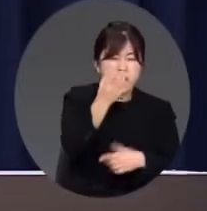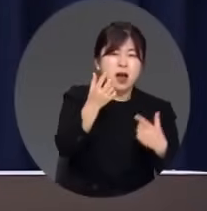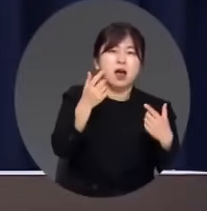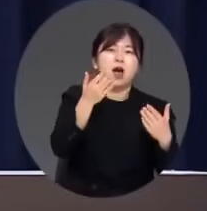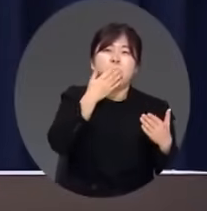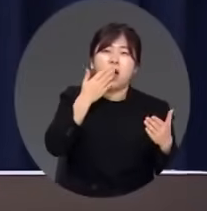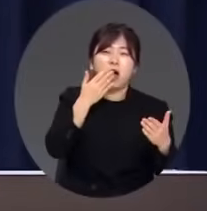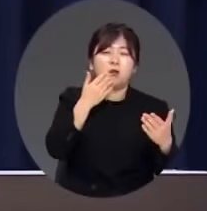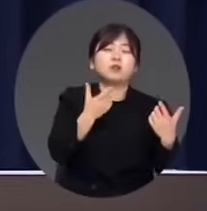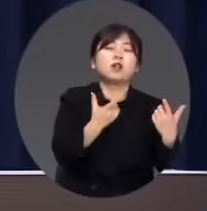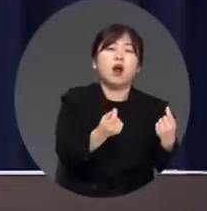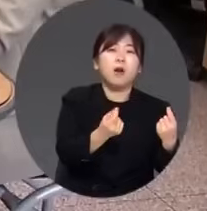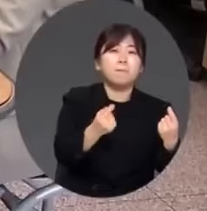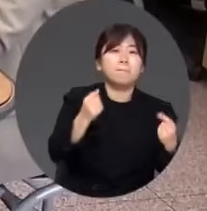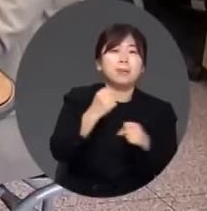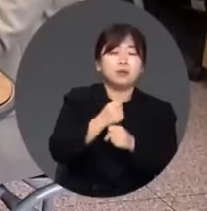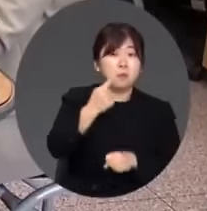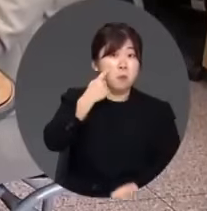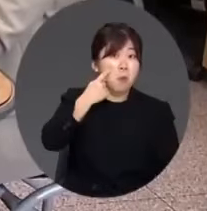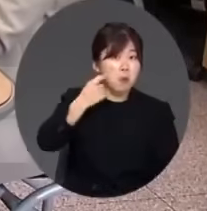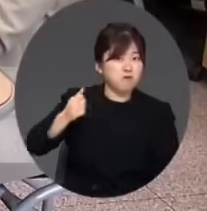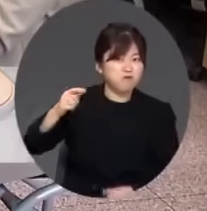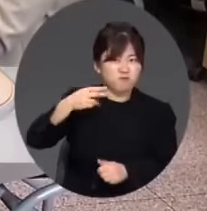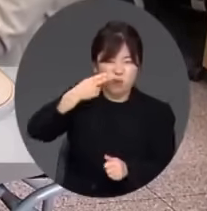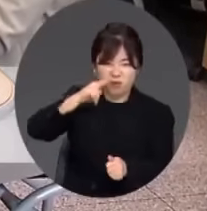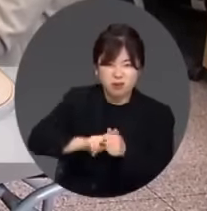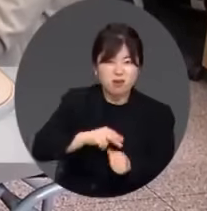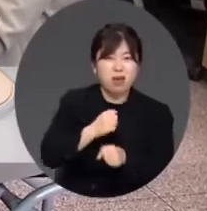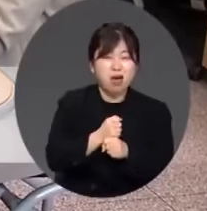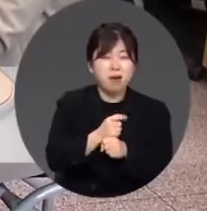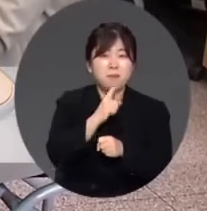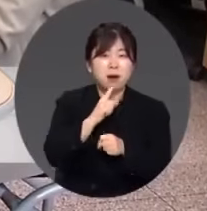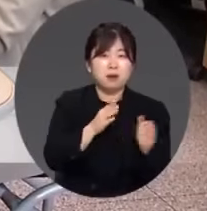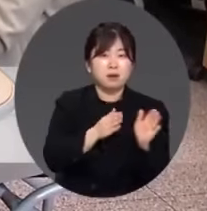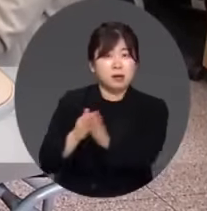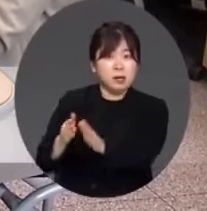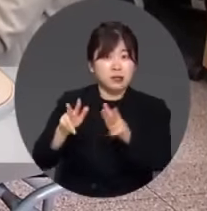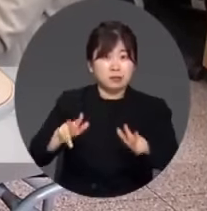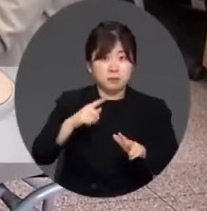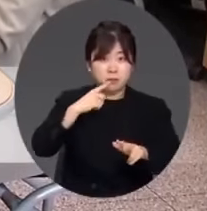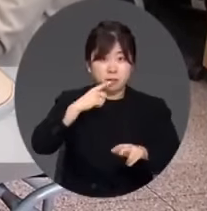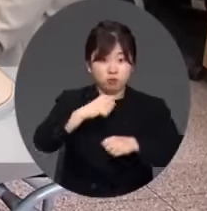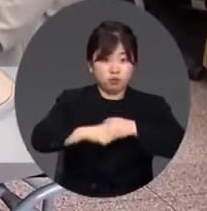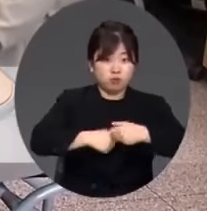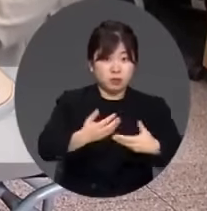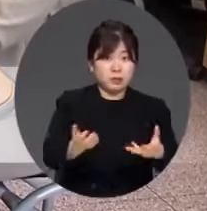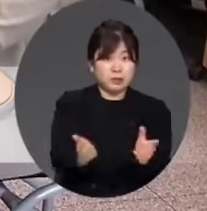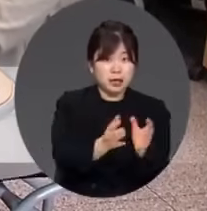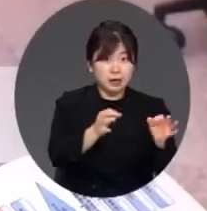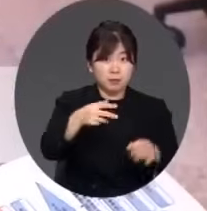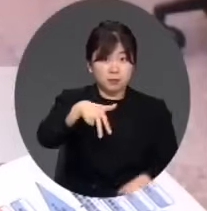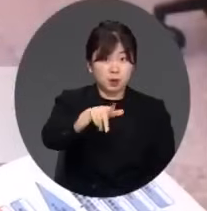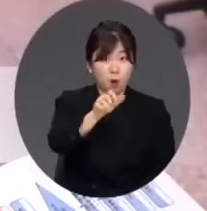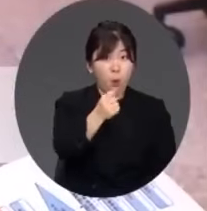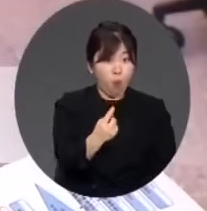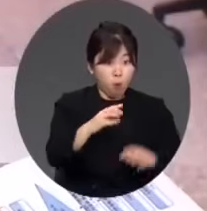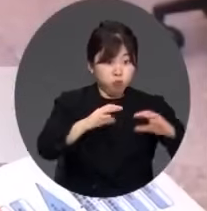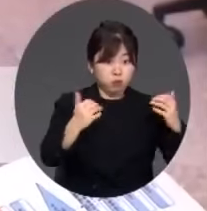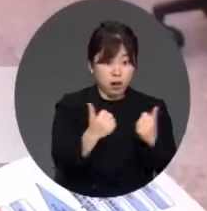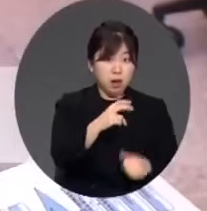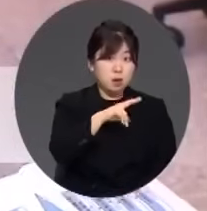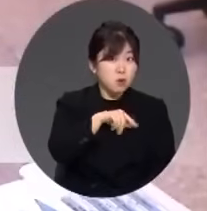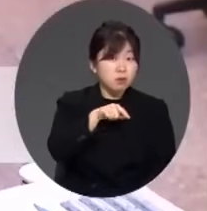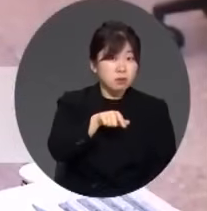대해 김해 을 현역 의원인 더불어민주당 김정호 의원은 논평을 통해 하루아침에 뚜렷한 명분도 없이